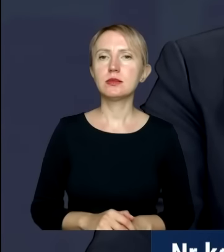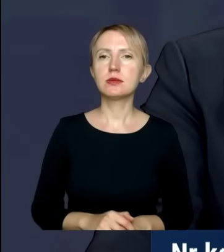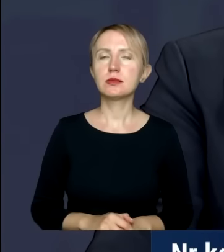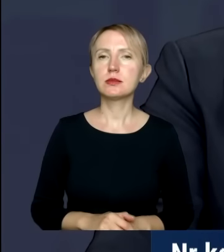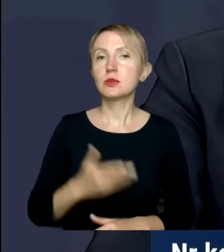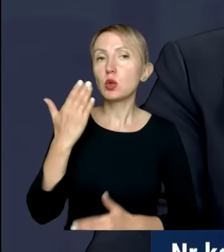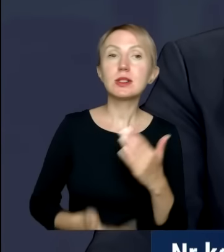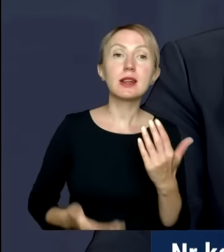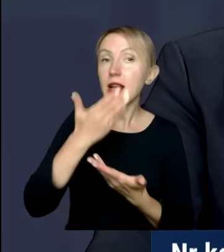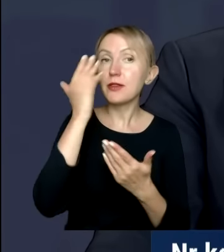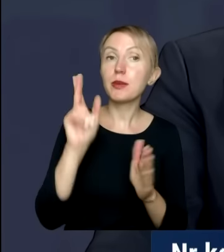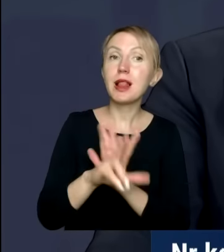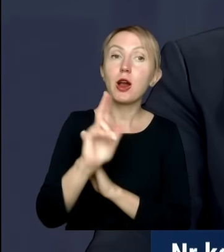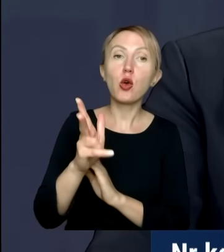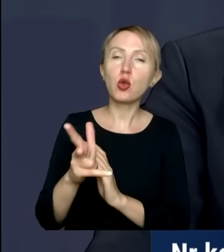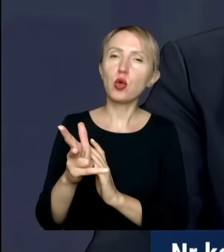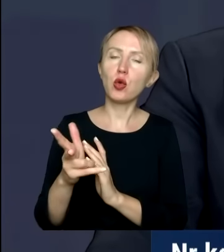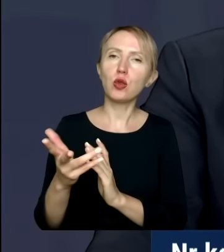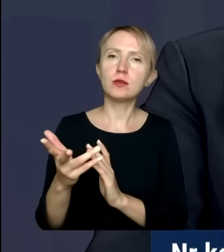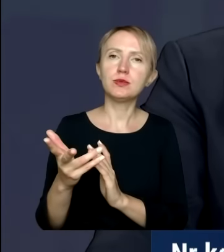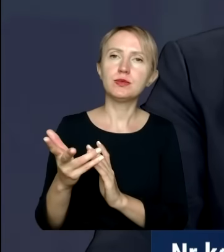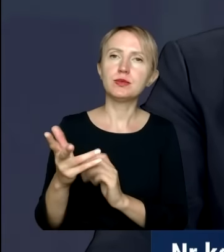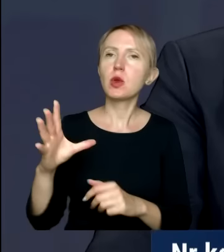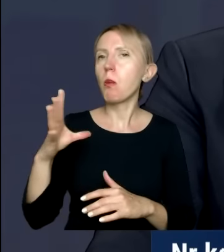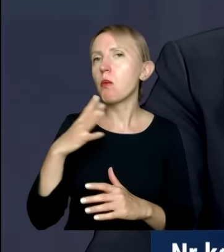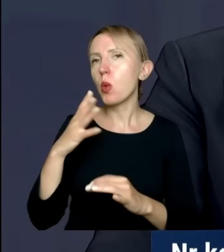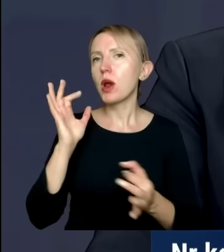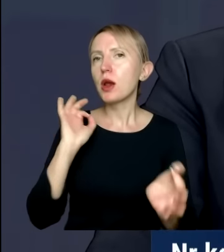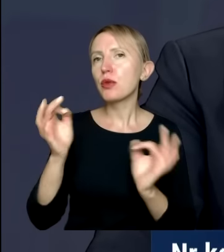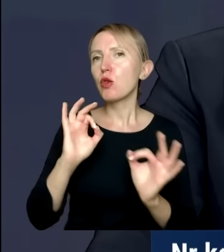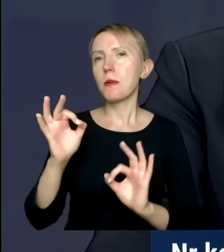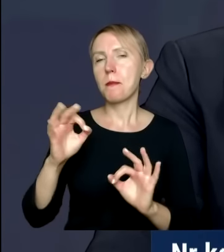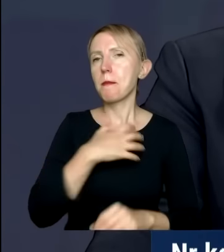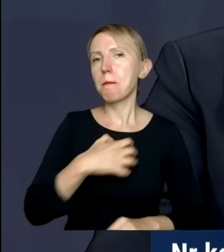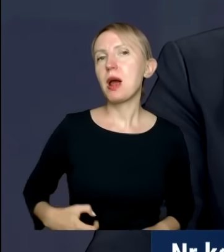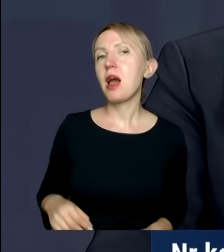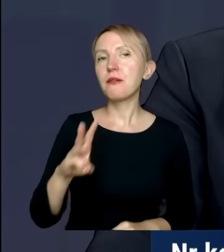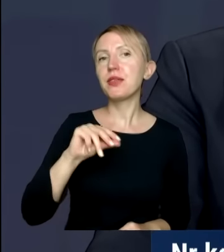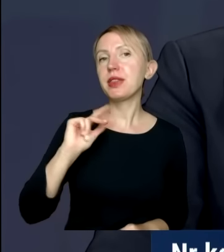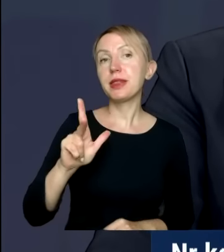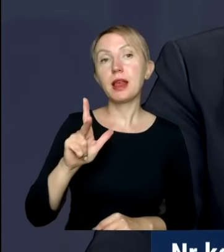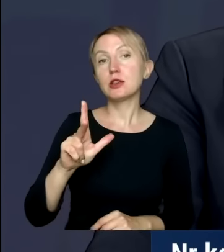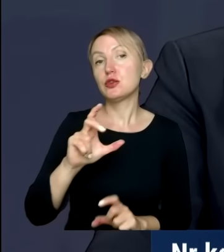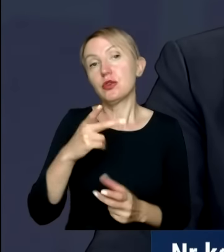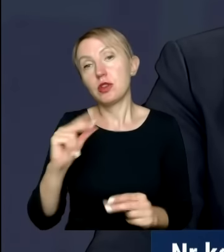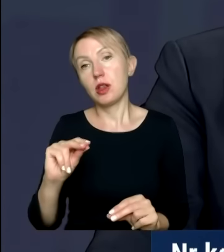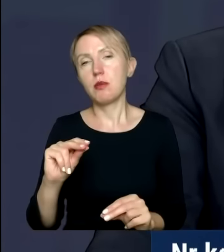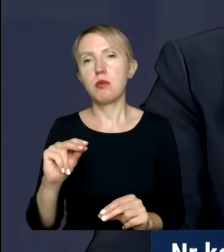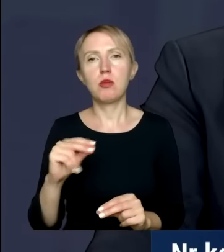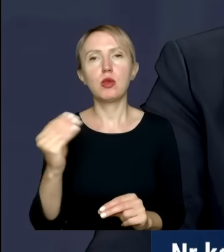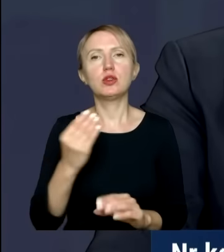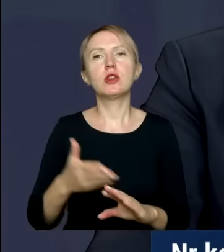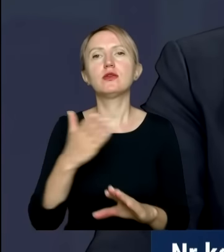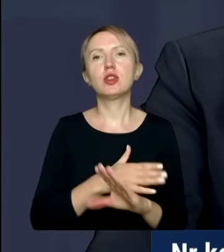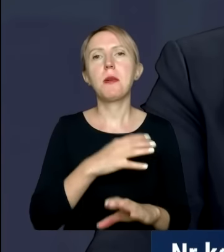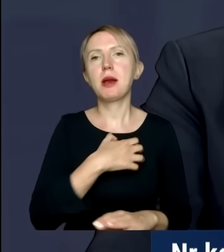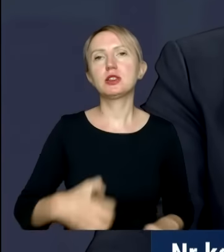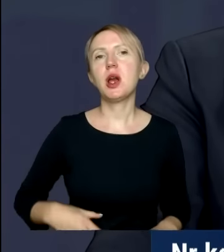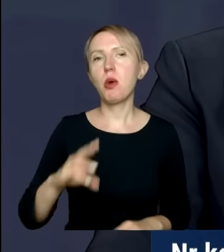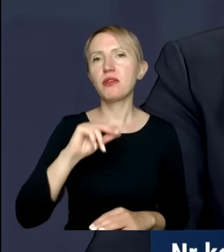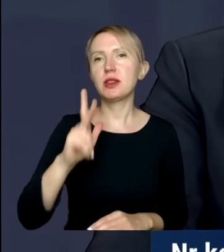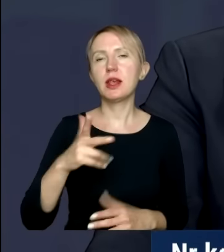czy to była porażka czy dochodziły jakieś informacje do marszałek Witek czy nie bo bo bo to były jeszcze czasy marszałek Witek nie chcę